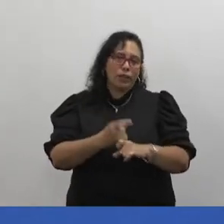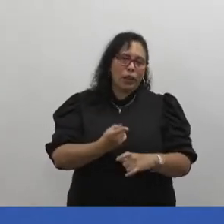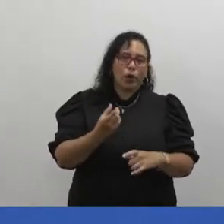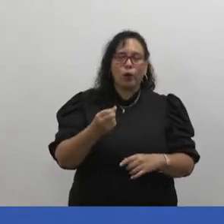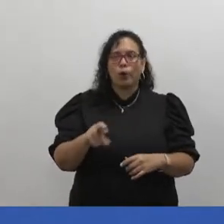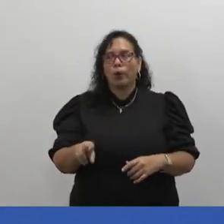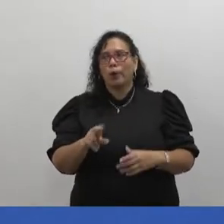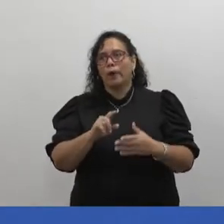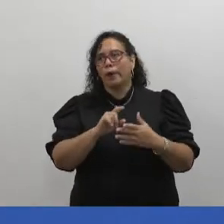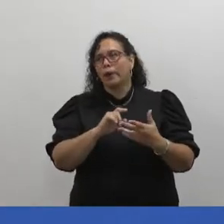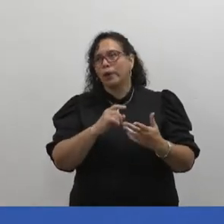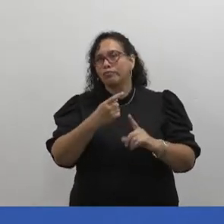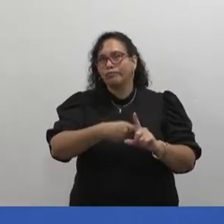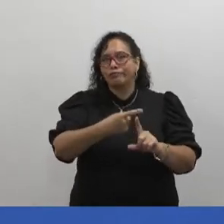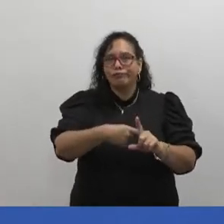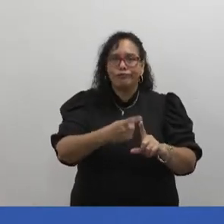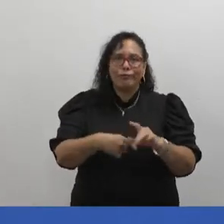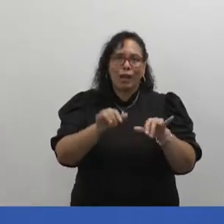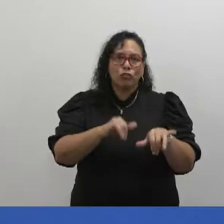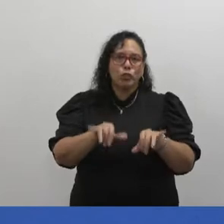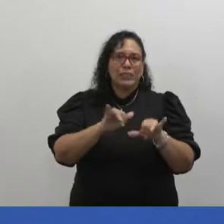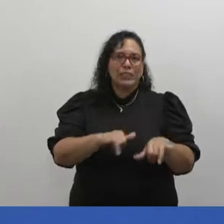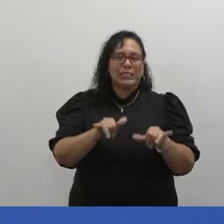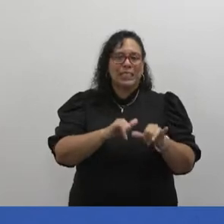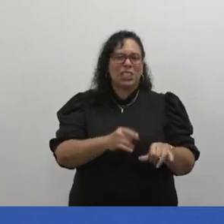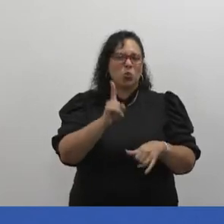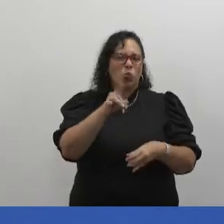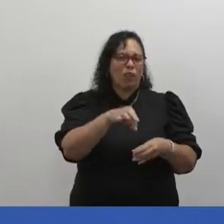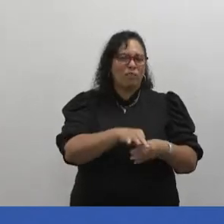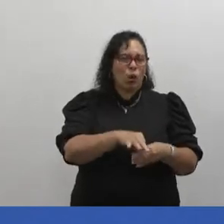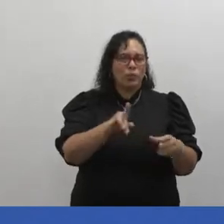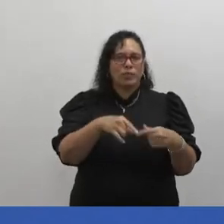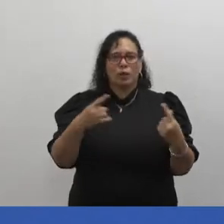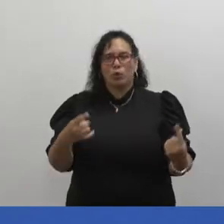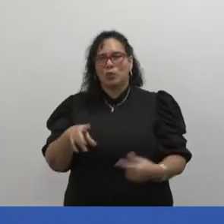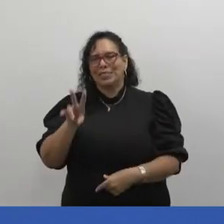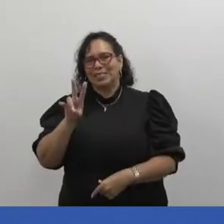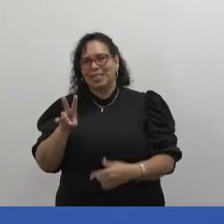nếu khi chờ vậy thì dụng thư chỉ riêng rõ chân nắm